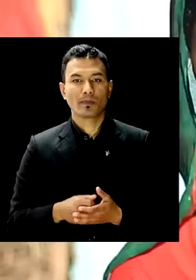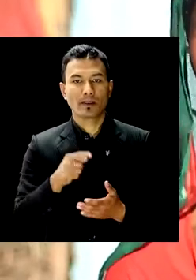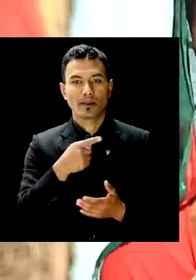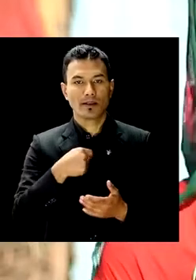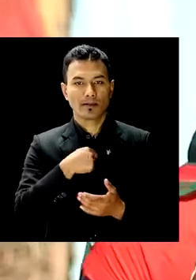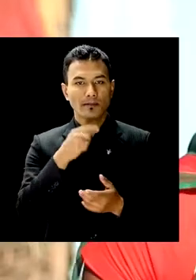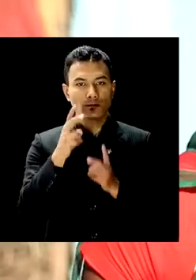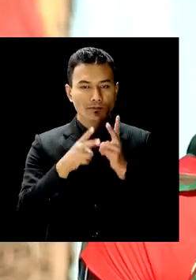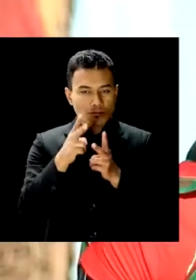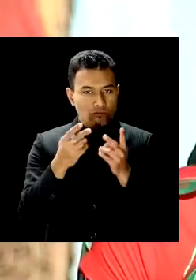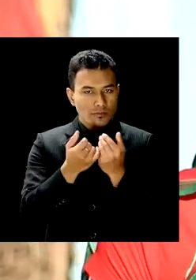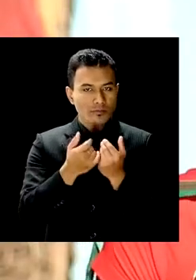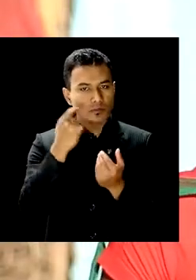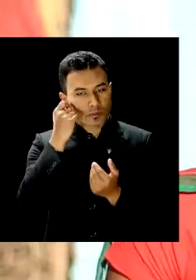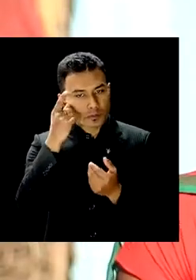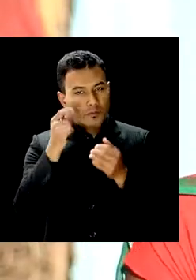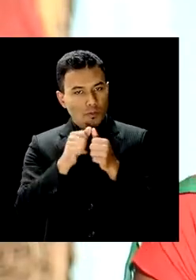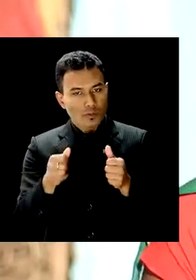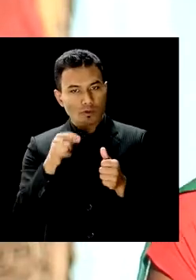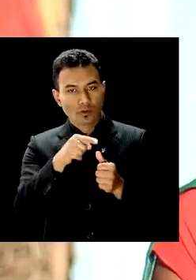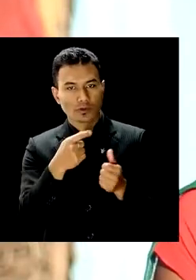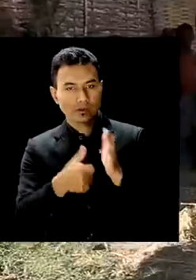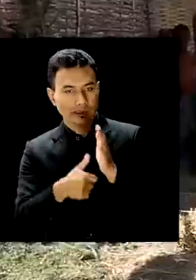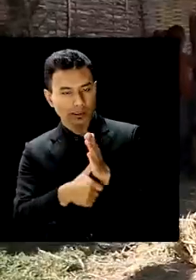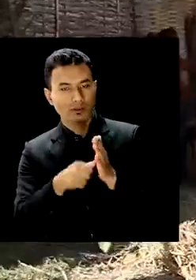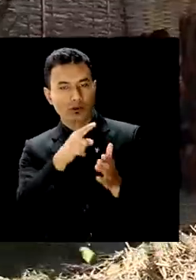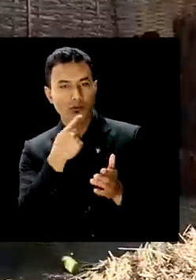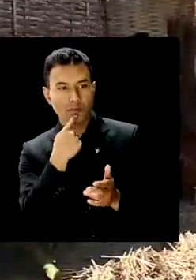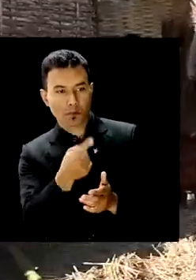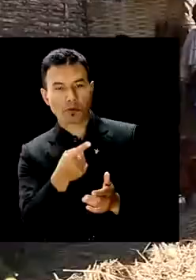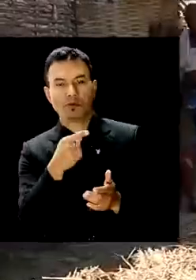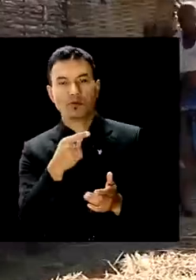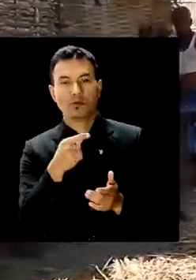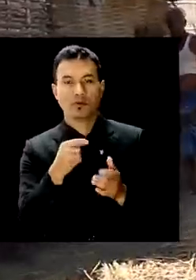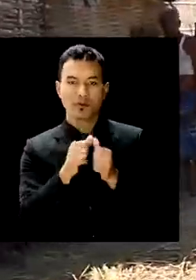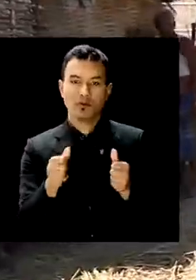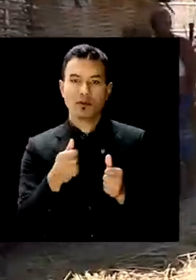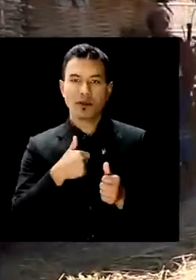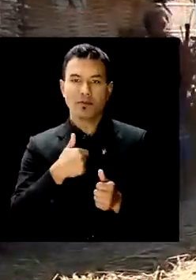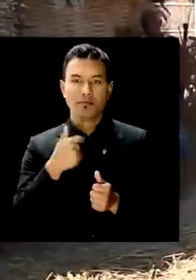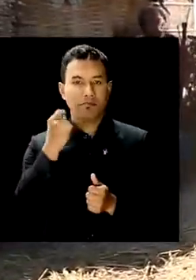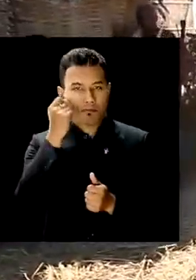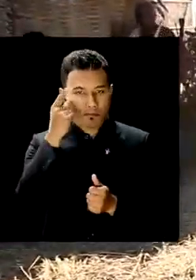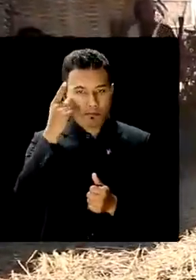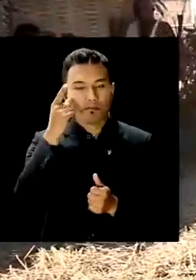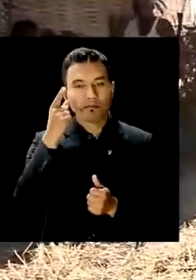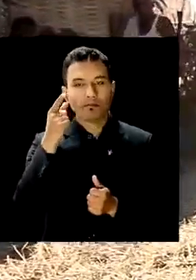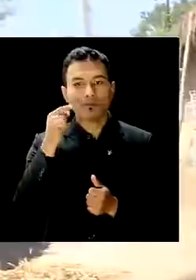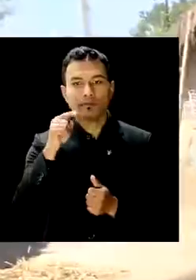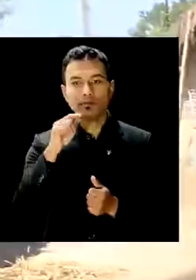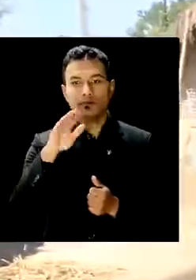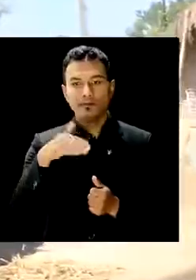हमरा गोन तोन लगऽ लगलै तऽ हम बुझलिए तऽ टेस्ट करेलिए तऽ देखलके बच्चा छै तब हमरा कतौ नहि था रहै